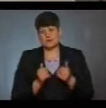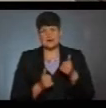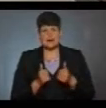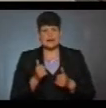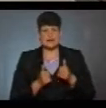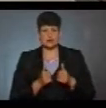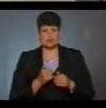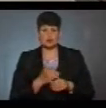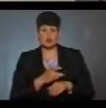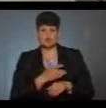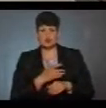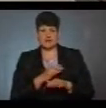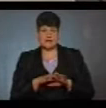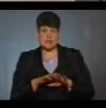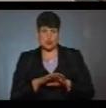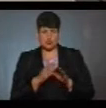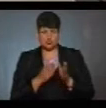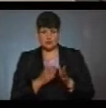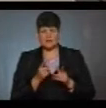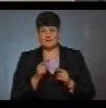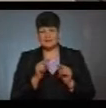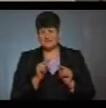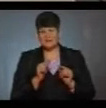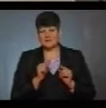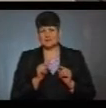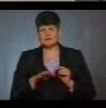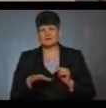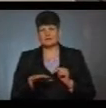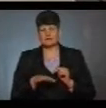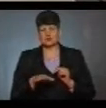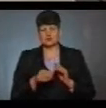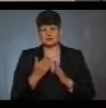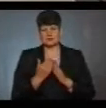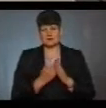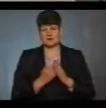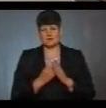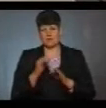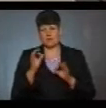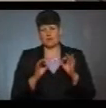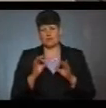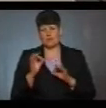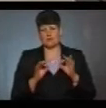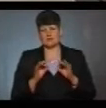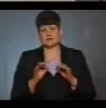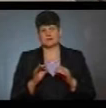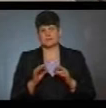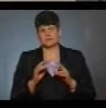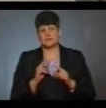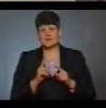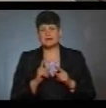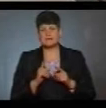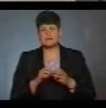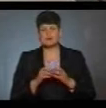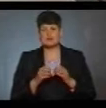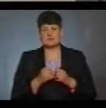рейтингу «Слуги народу». Але він, скажімо так, в зоні статистичної похибки. Далі. Загрози